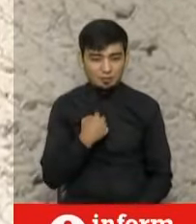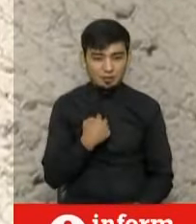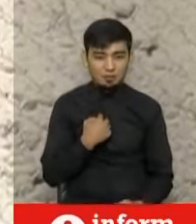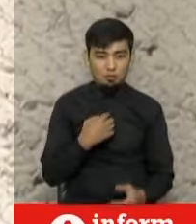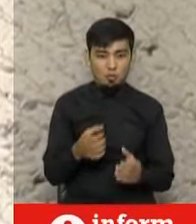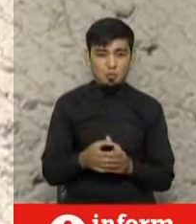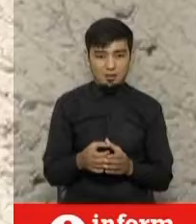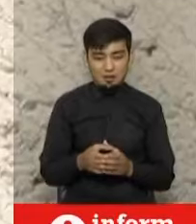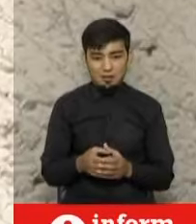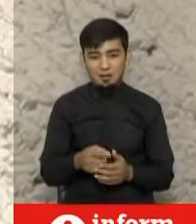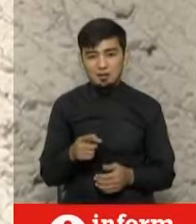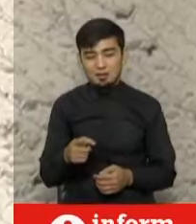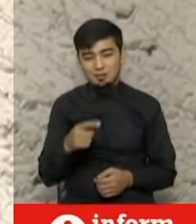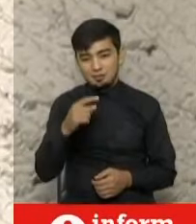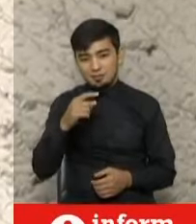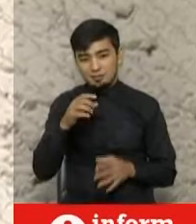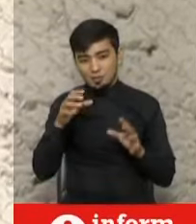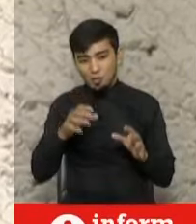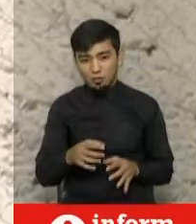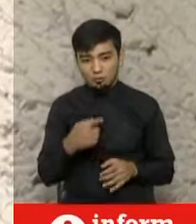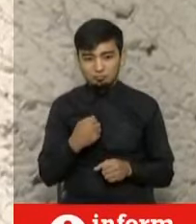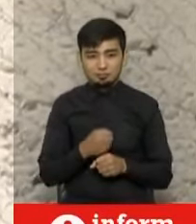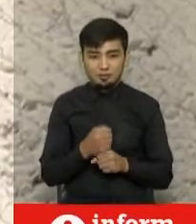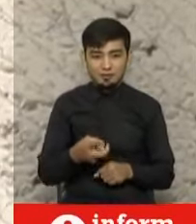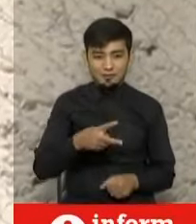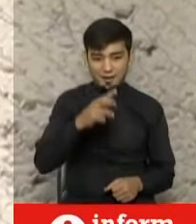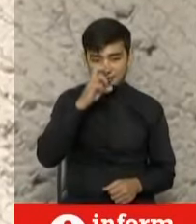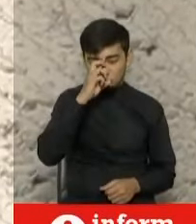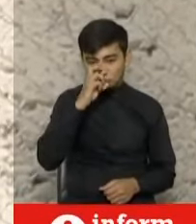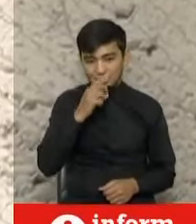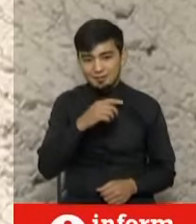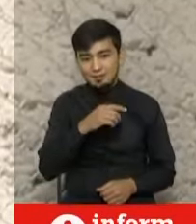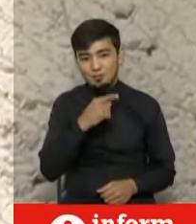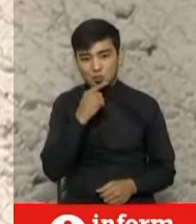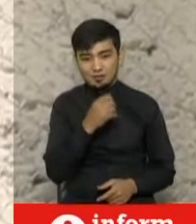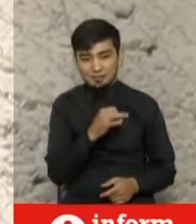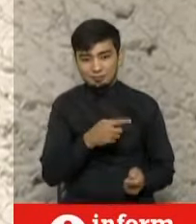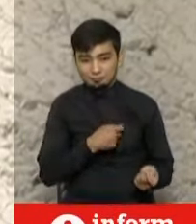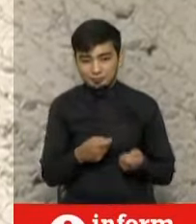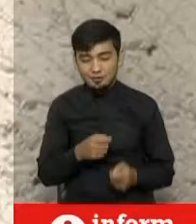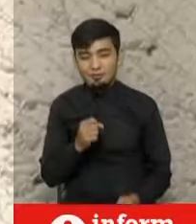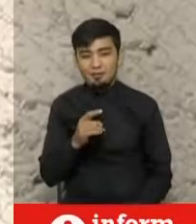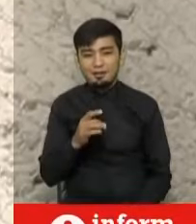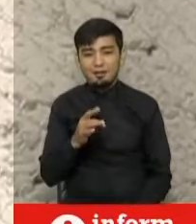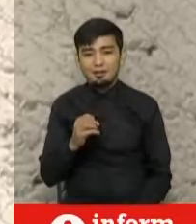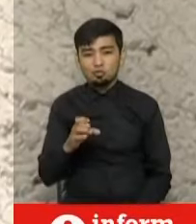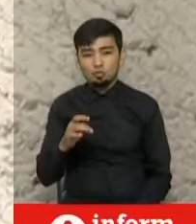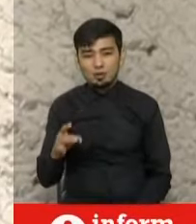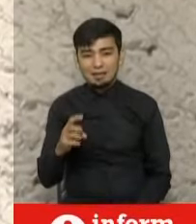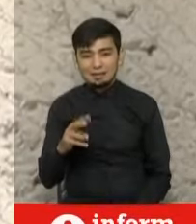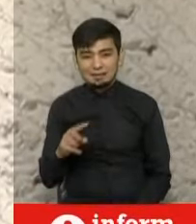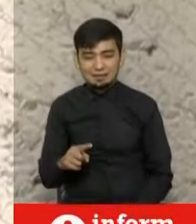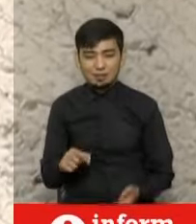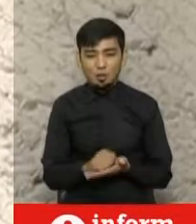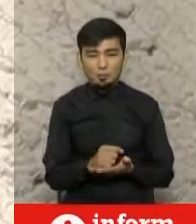жабдықтарының барлығы осылай жасалған сол. Екі мемлекеттің арасында. Былтыр бізден СТКЗ деген қағазды күтіп,